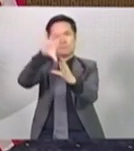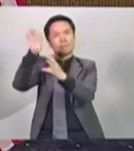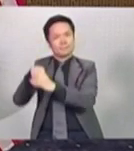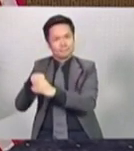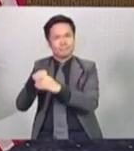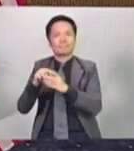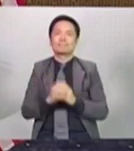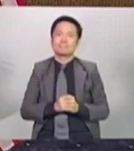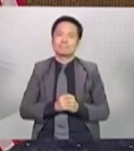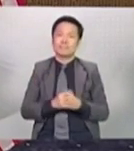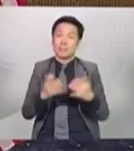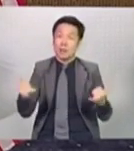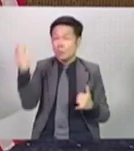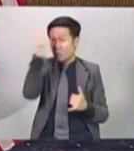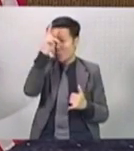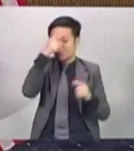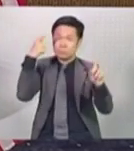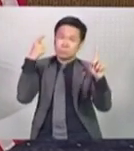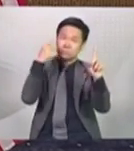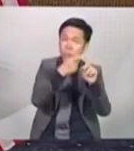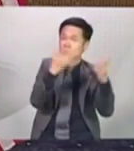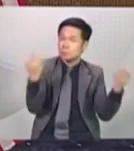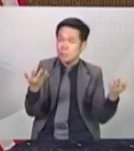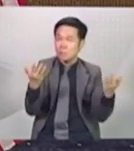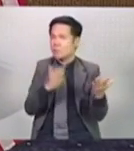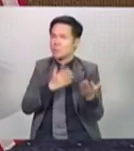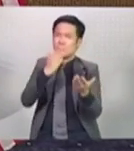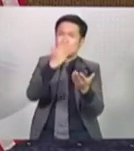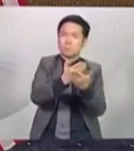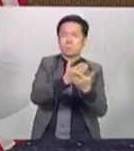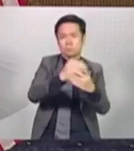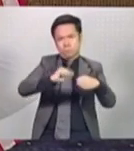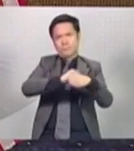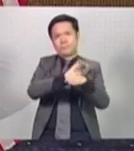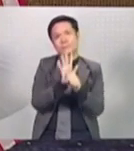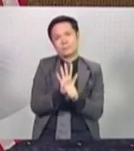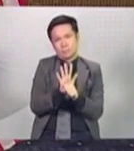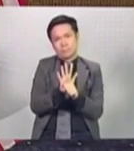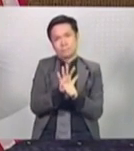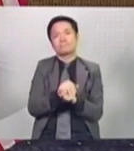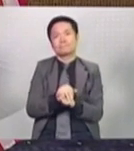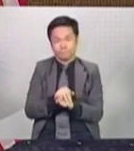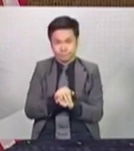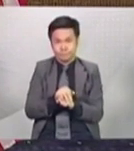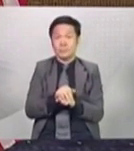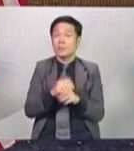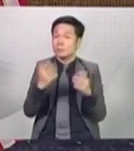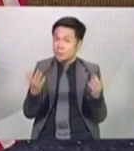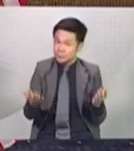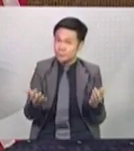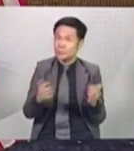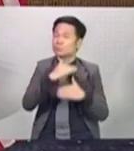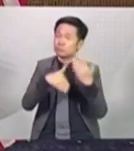Keutamaan kerajaan pada waktu ini ialah untuk membendung penularan wabak COVID-19. Untuk itu, saya